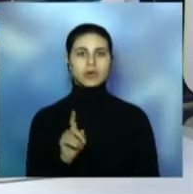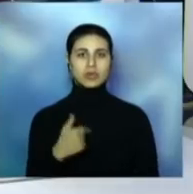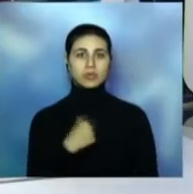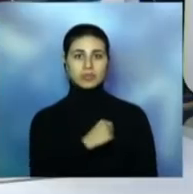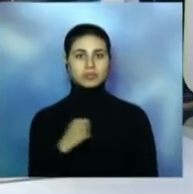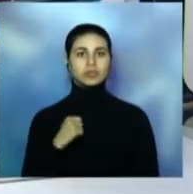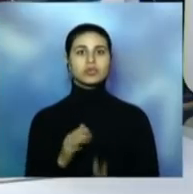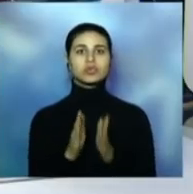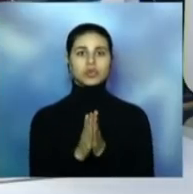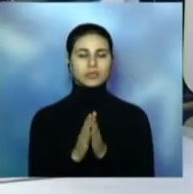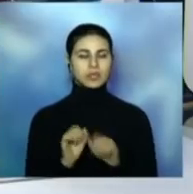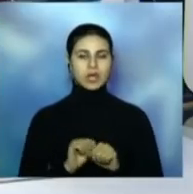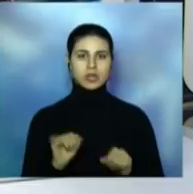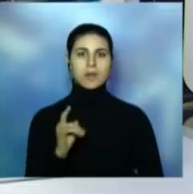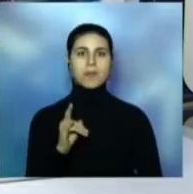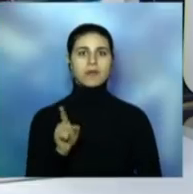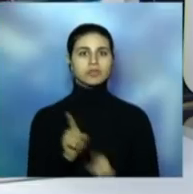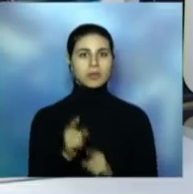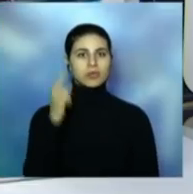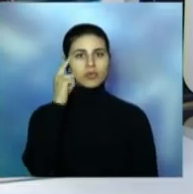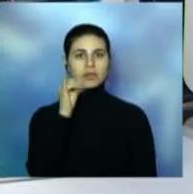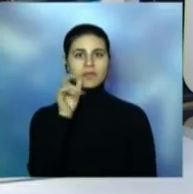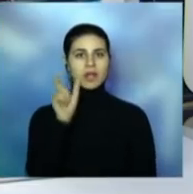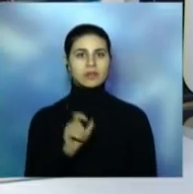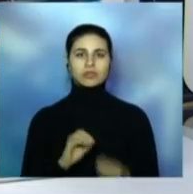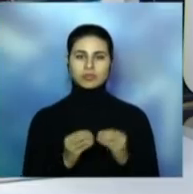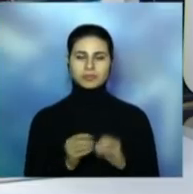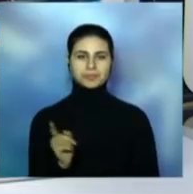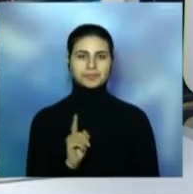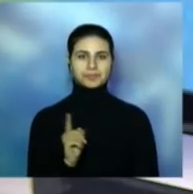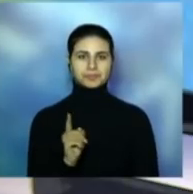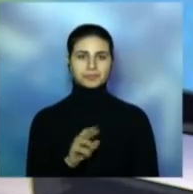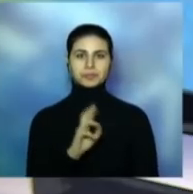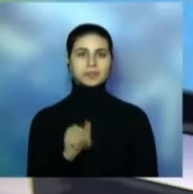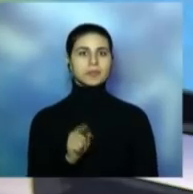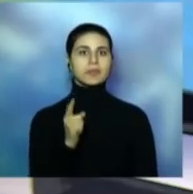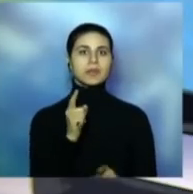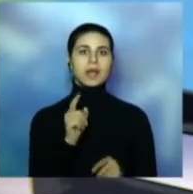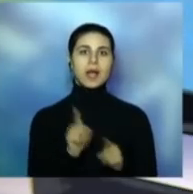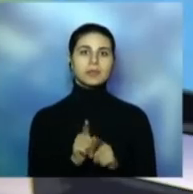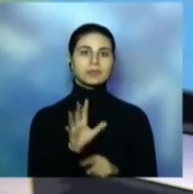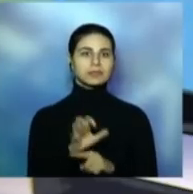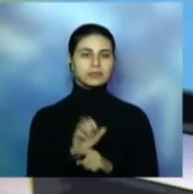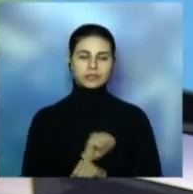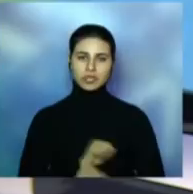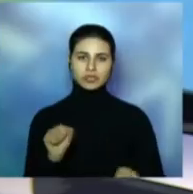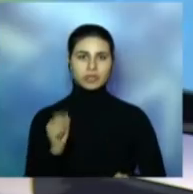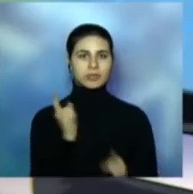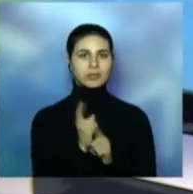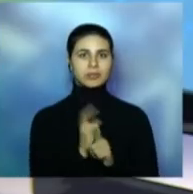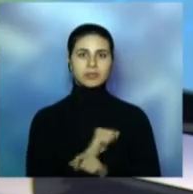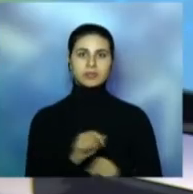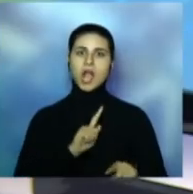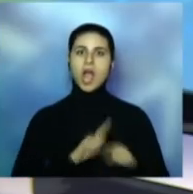ჩემი თხოვნა არავითარ შემთხვევაში ბავშვს არ ჩაუთვალოთ ეს ნაკლად და არ დატუქსოთ ამის გამო, არ შეეცადოთ მის